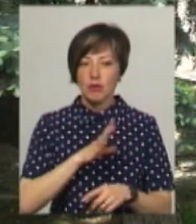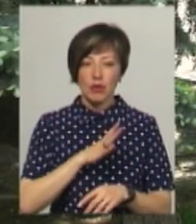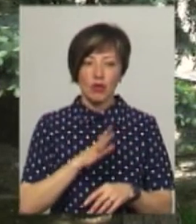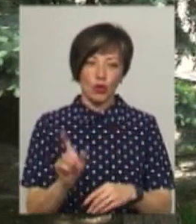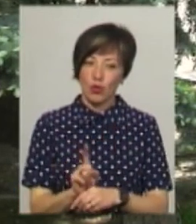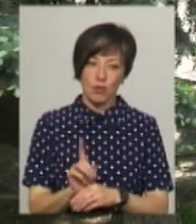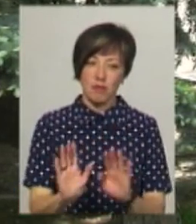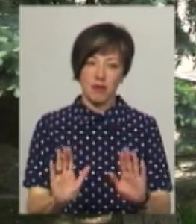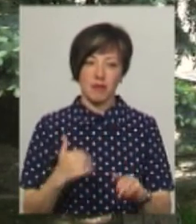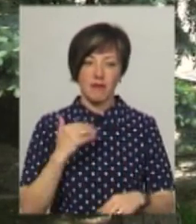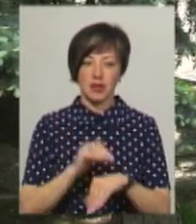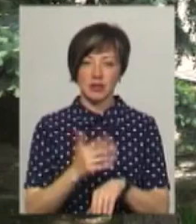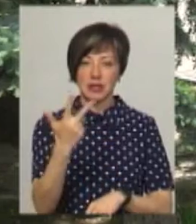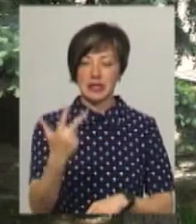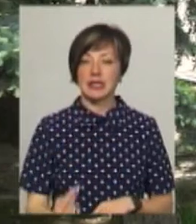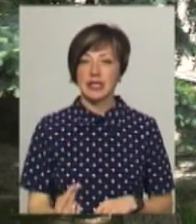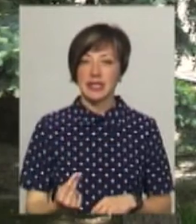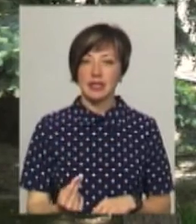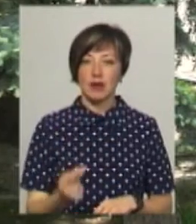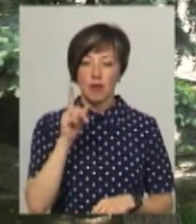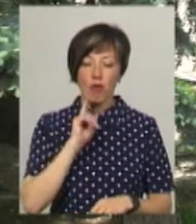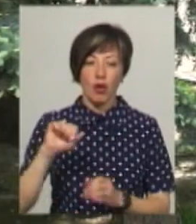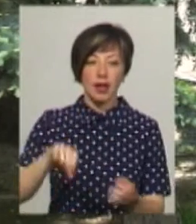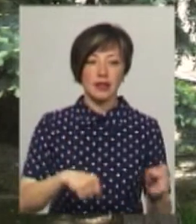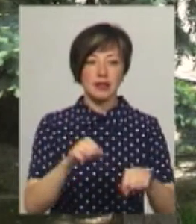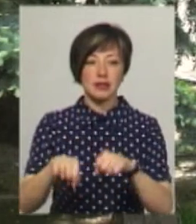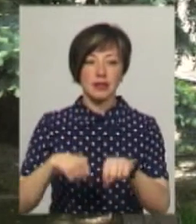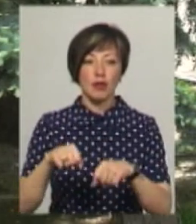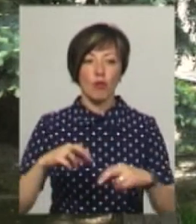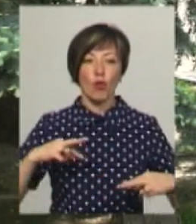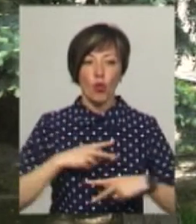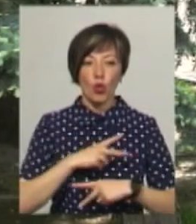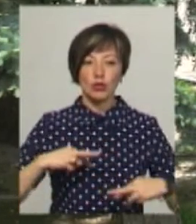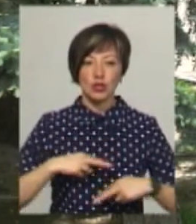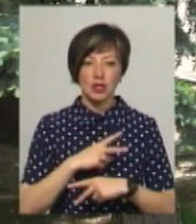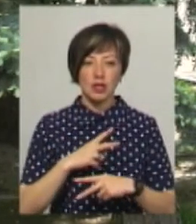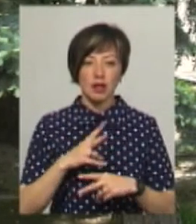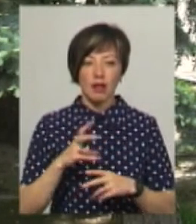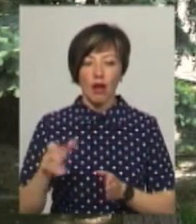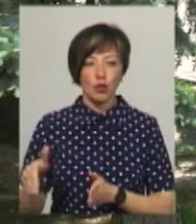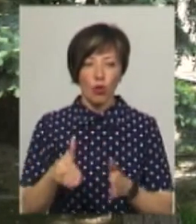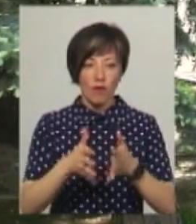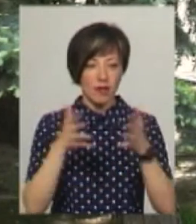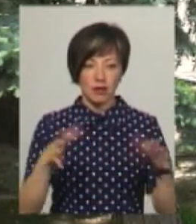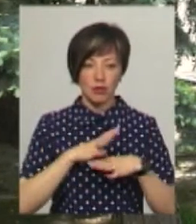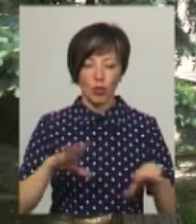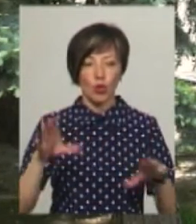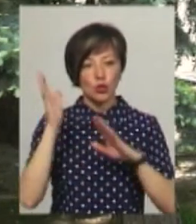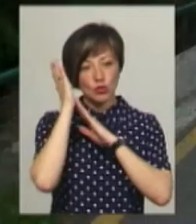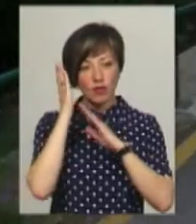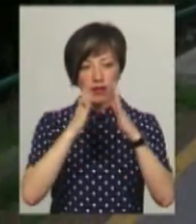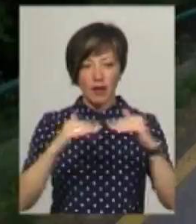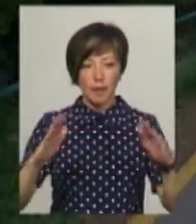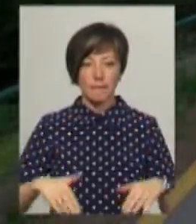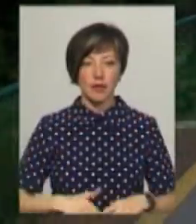норма, і ми фактично за три дні, поки їздили по Угорщині, толком ні разу не виїхали на дорогу. Ночували в